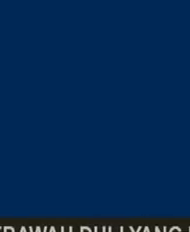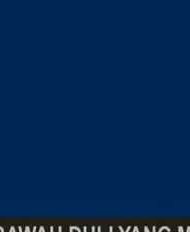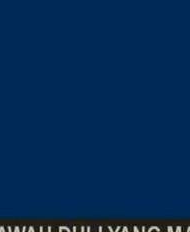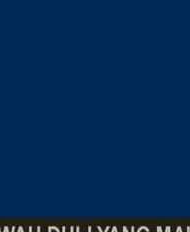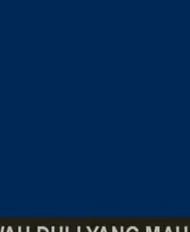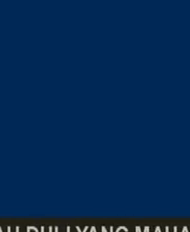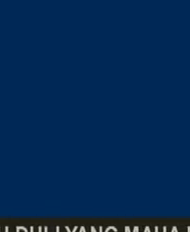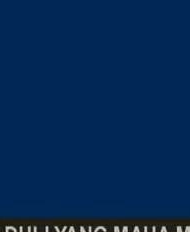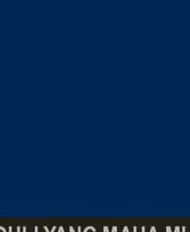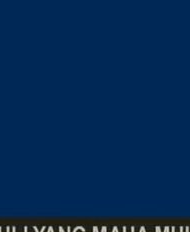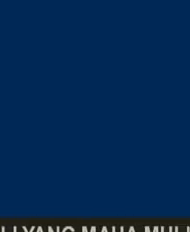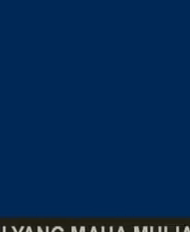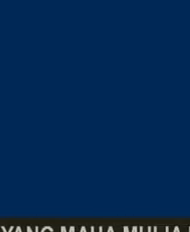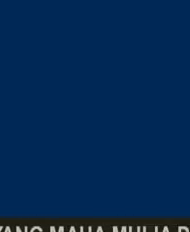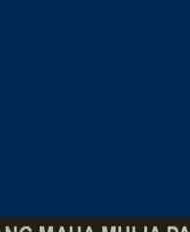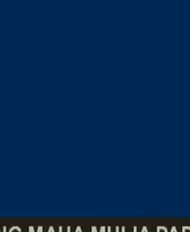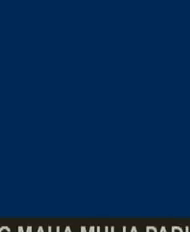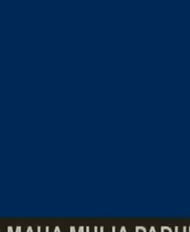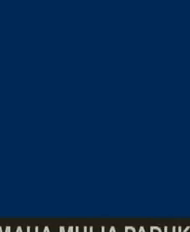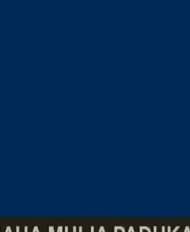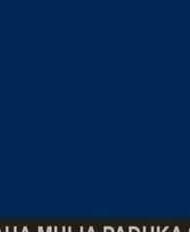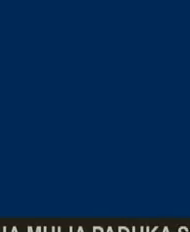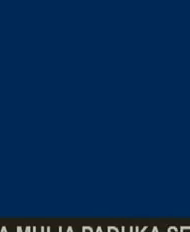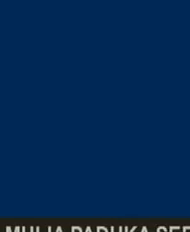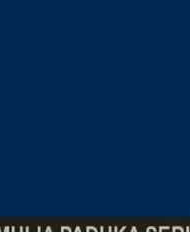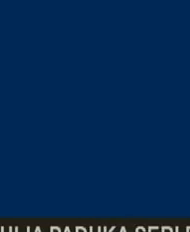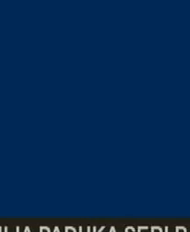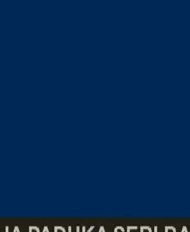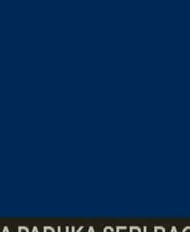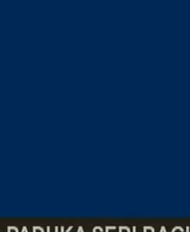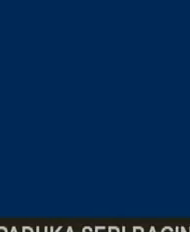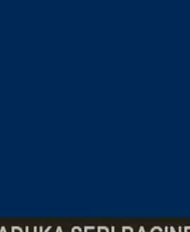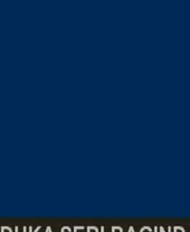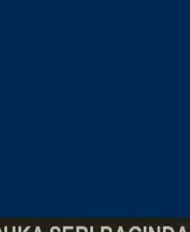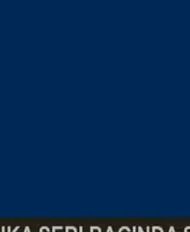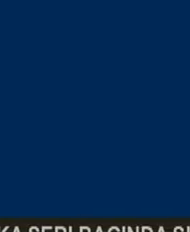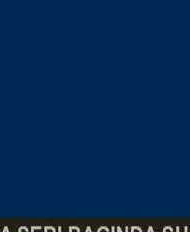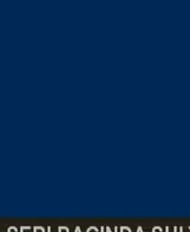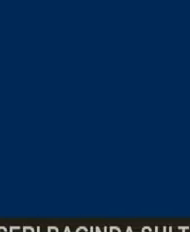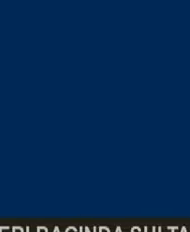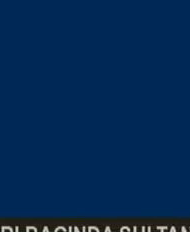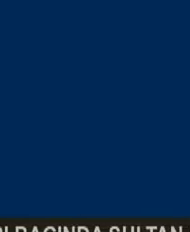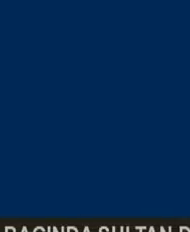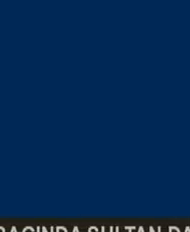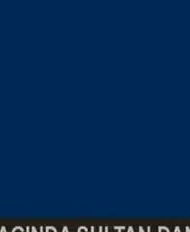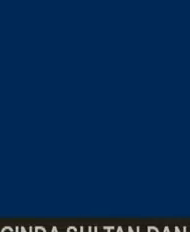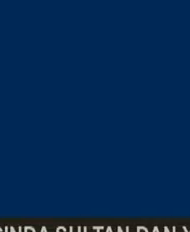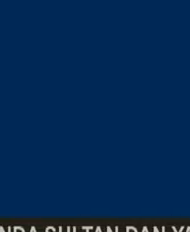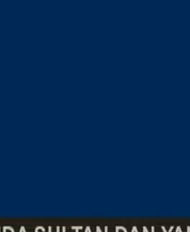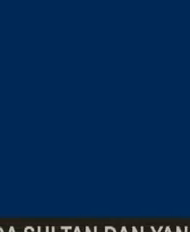perpuluhan 200 mereka ada penduduk yang menerima 12 sebab sin90 46900 dan